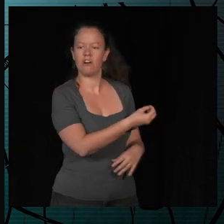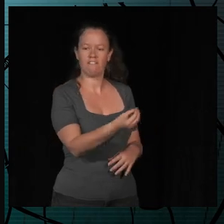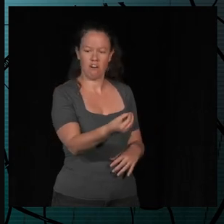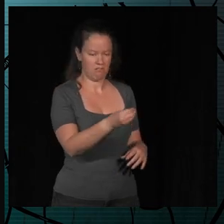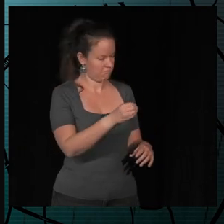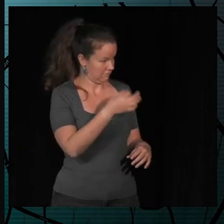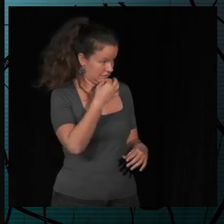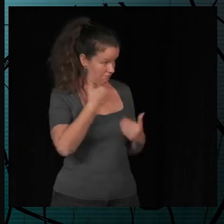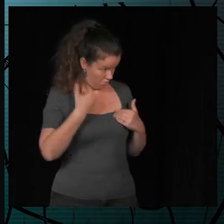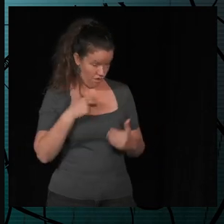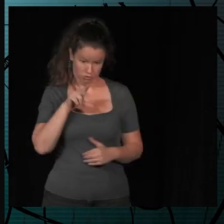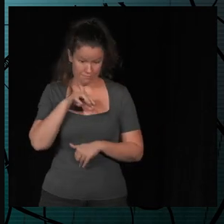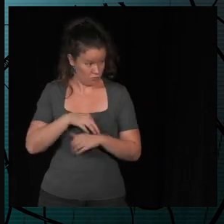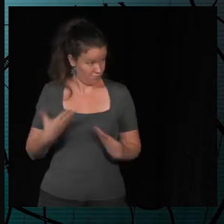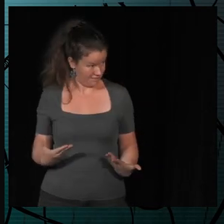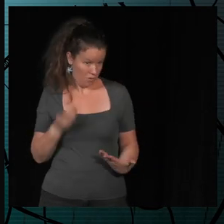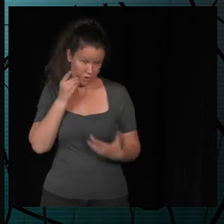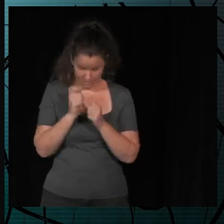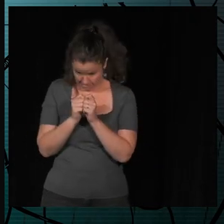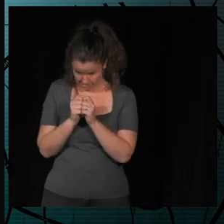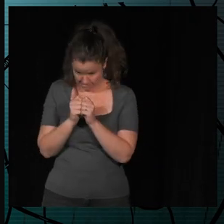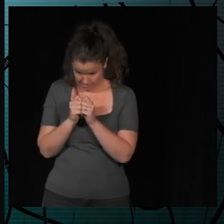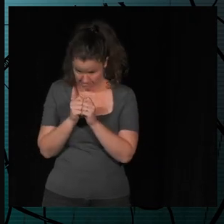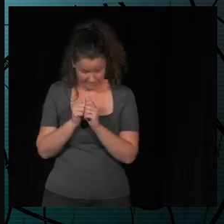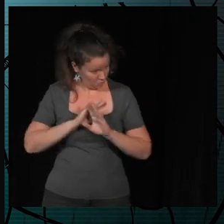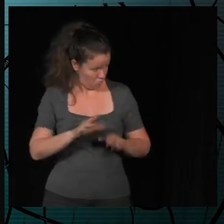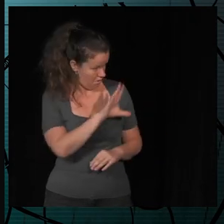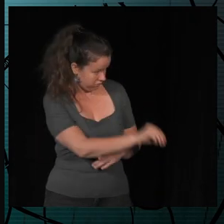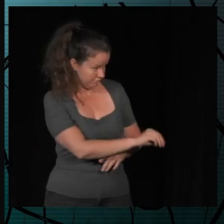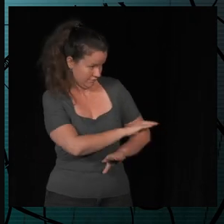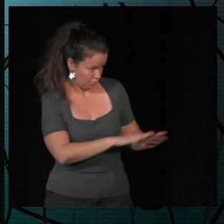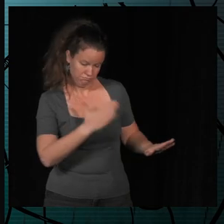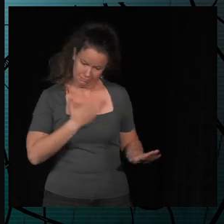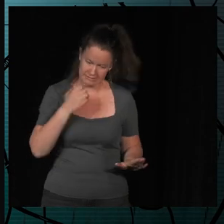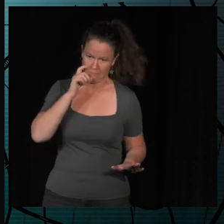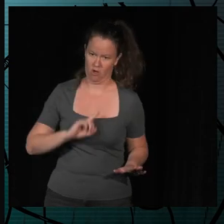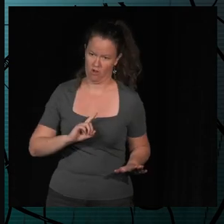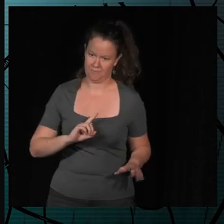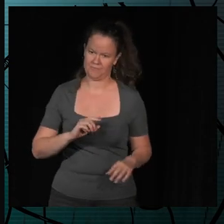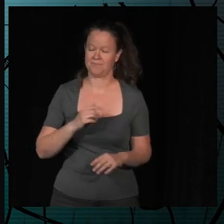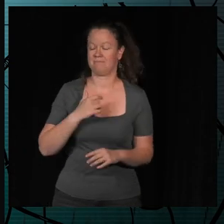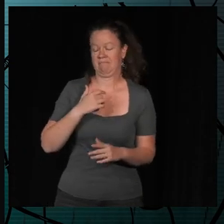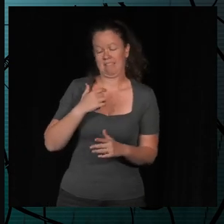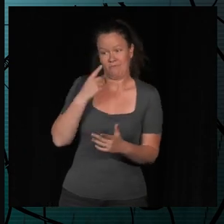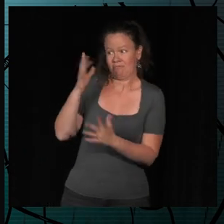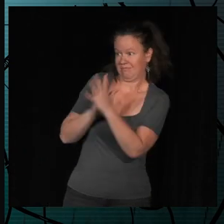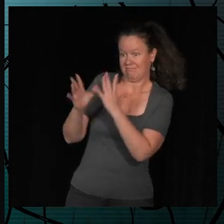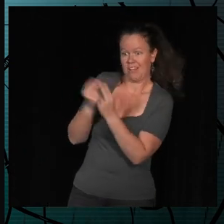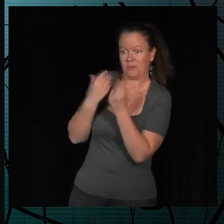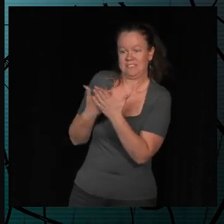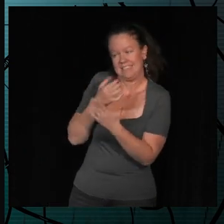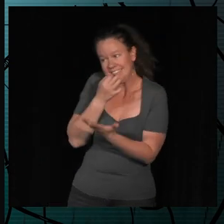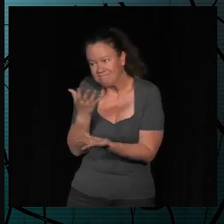parler c'est comme ça bon et je me dis on va peut-être trouver des solutions tous ensemble pour réussir à faire du portable comme on dit sans trop